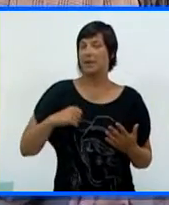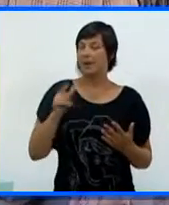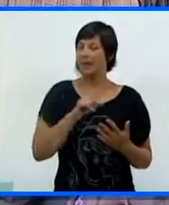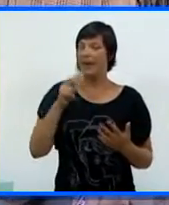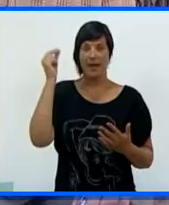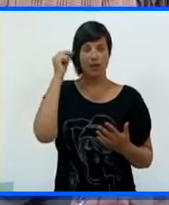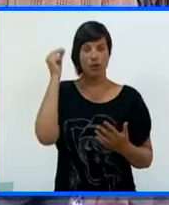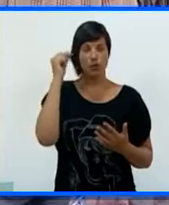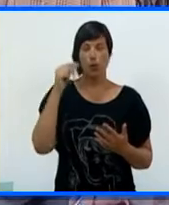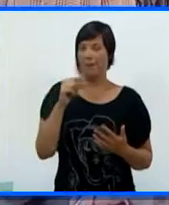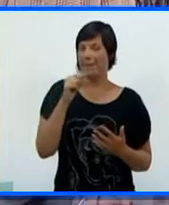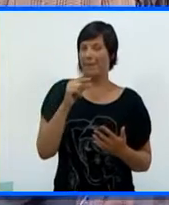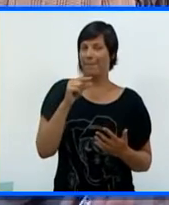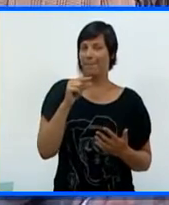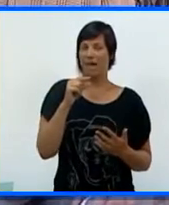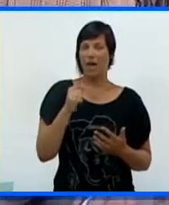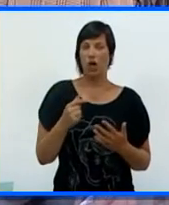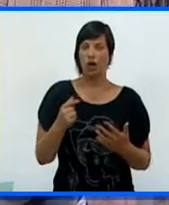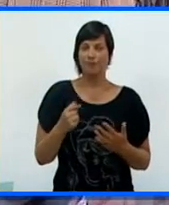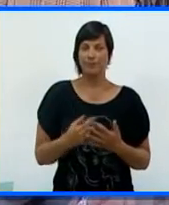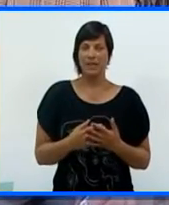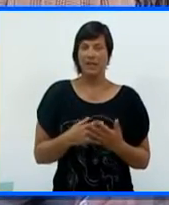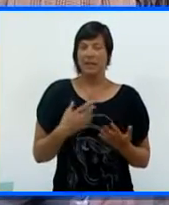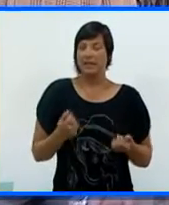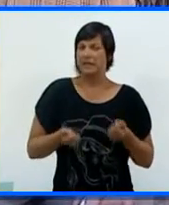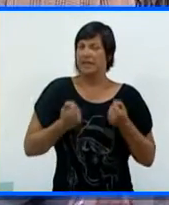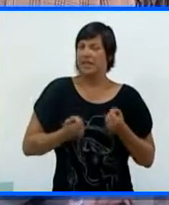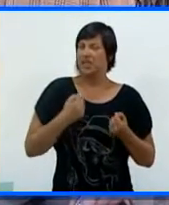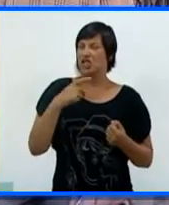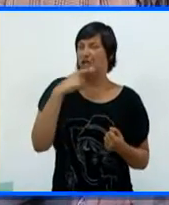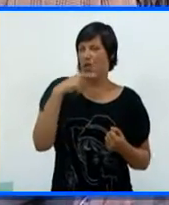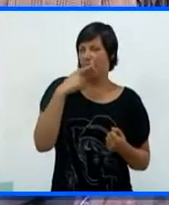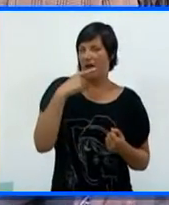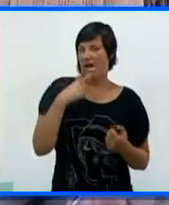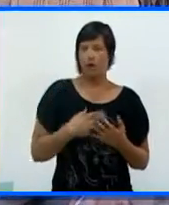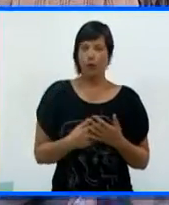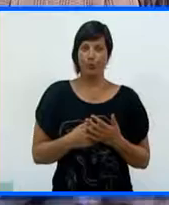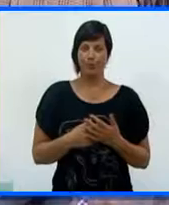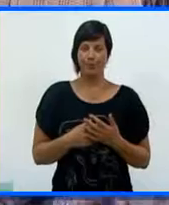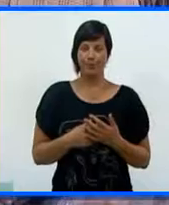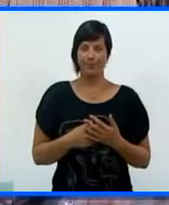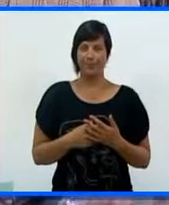sebe ne čuju, pa onda malo ne izgovaraju razgovjetno.